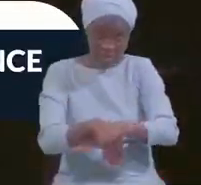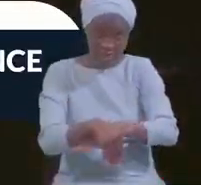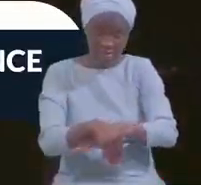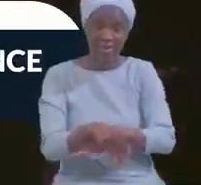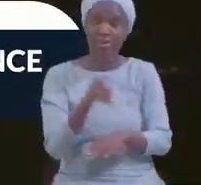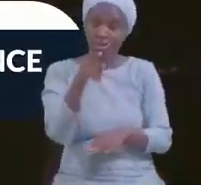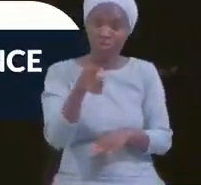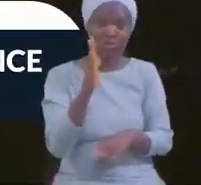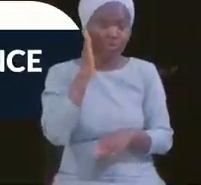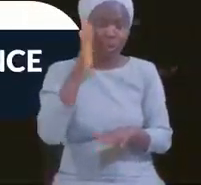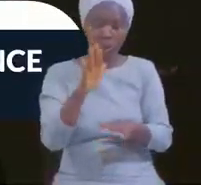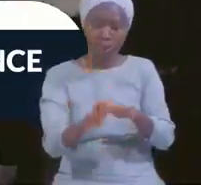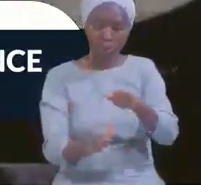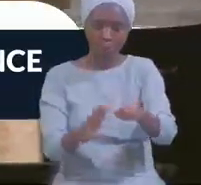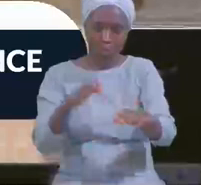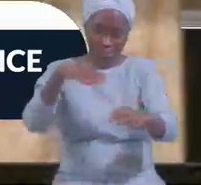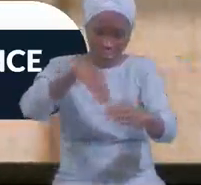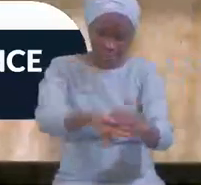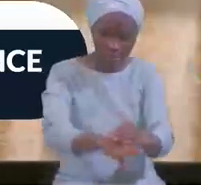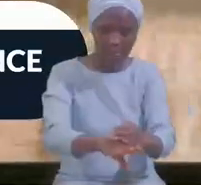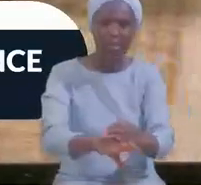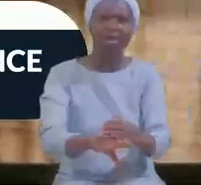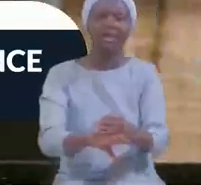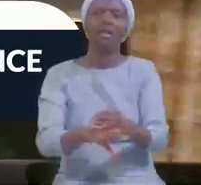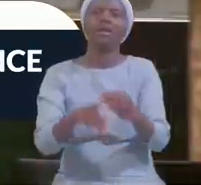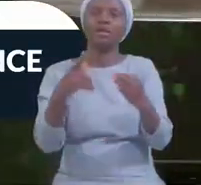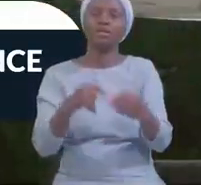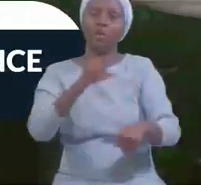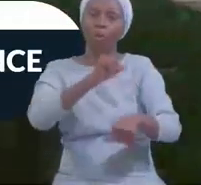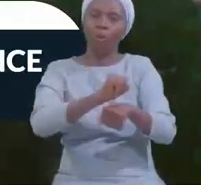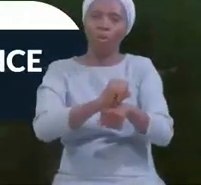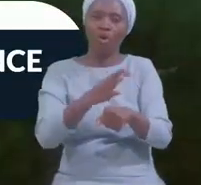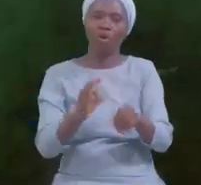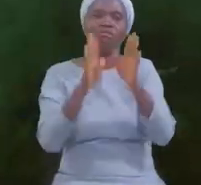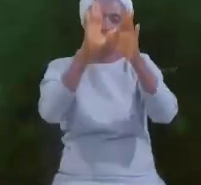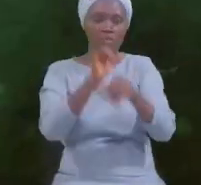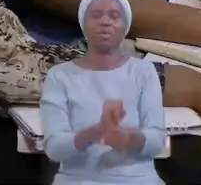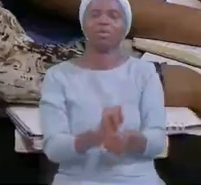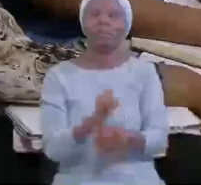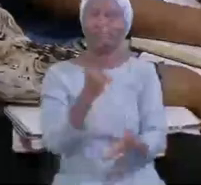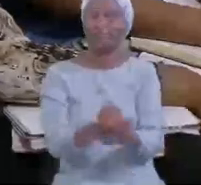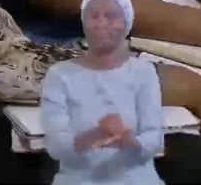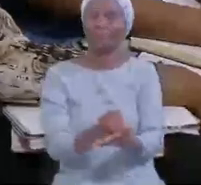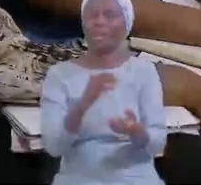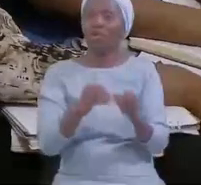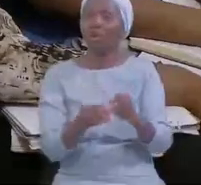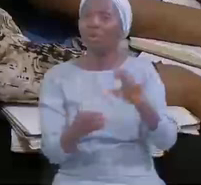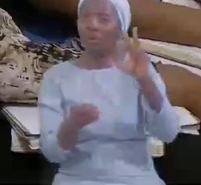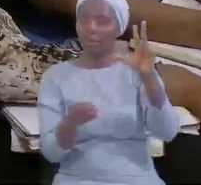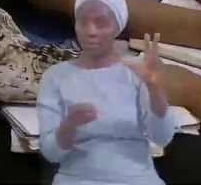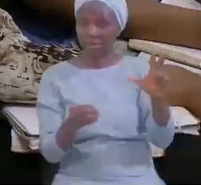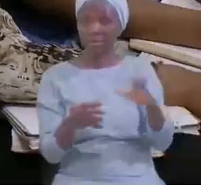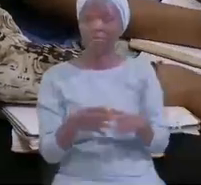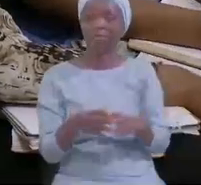marcher vers l'accomplissement des miracles. 3, nous allons voir les